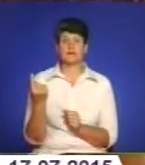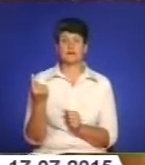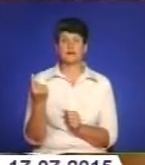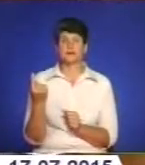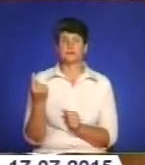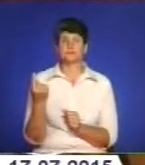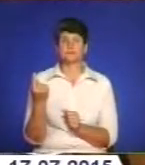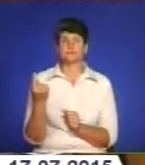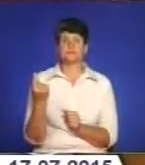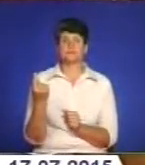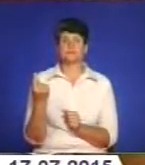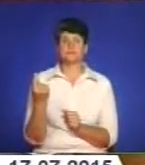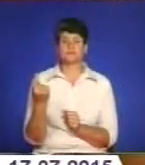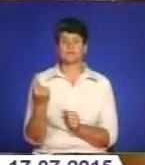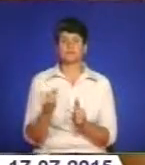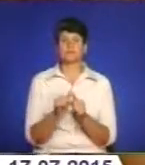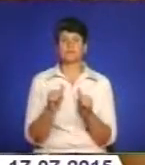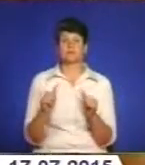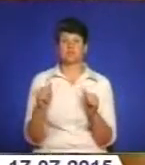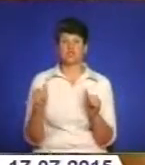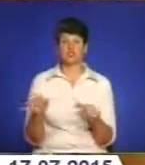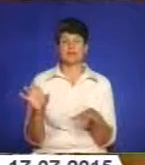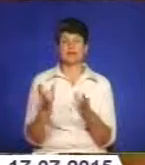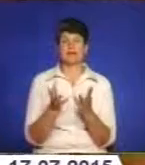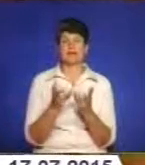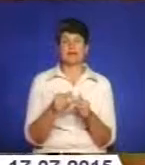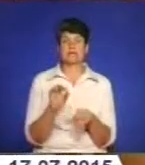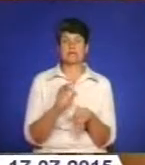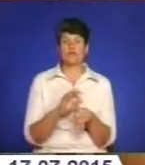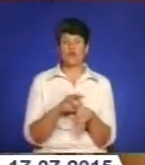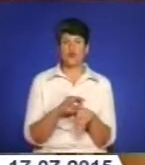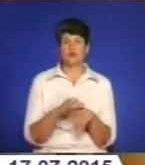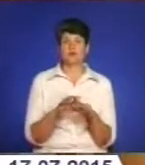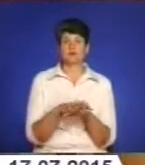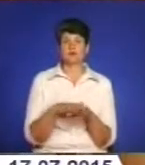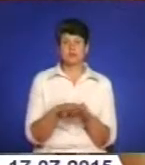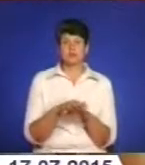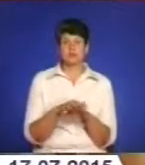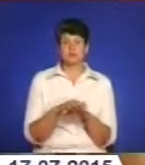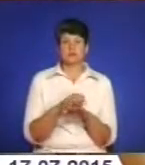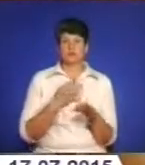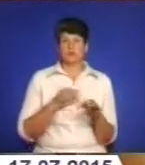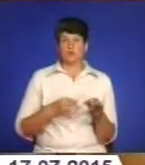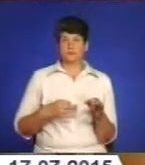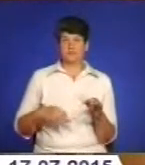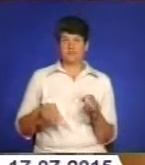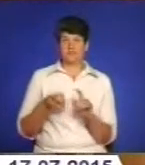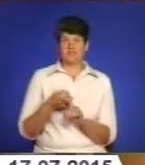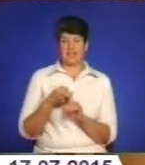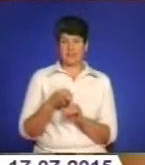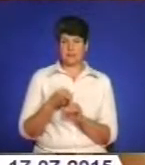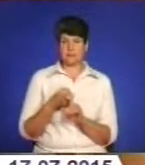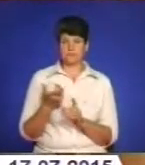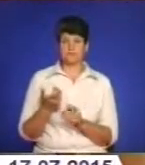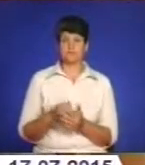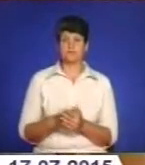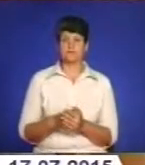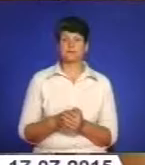відповідно, зростає кількість захворювання населення гострими кишковими інфекціями, так званими і